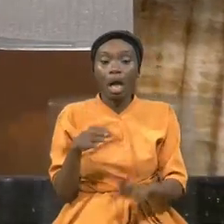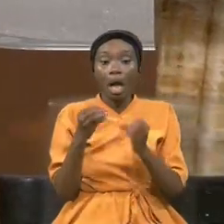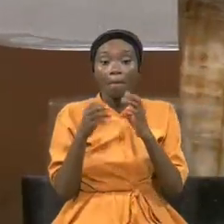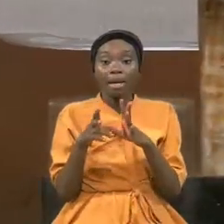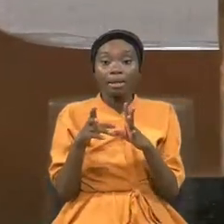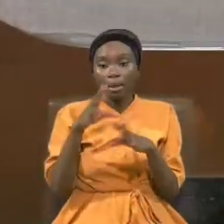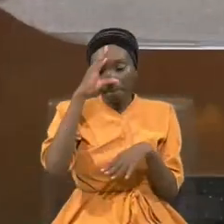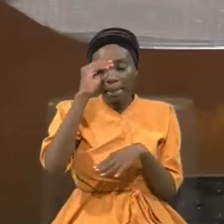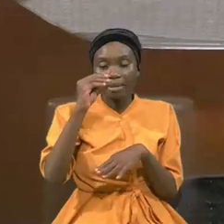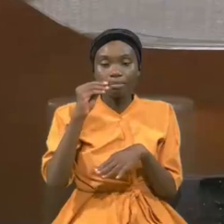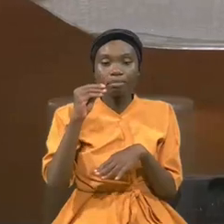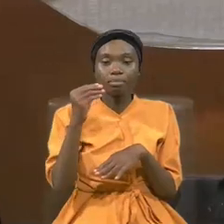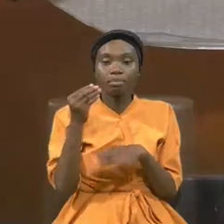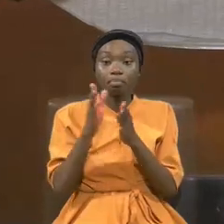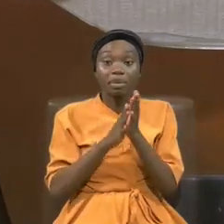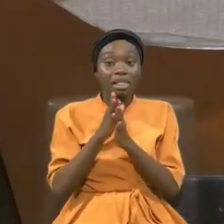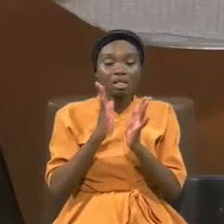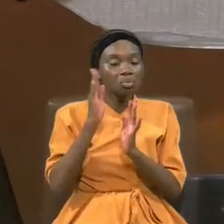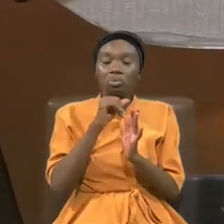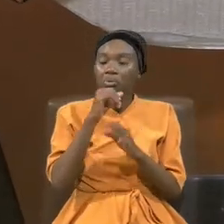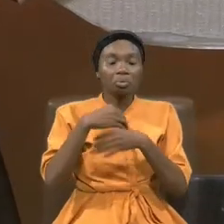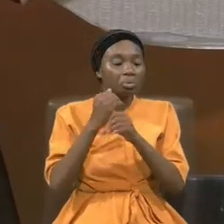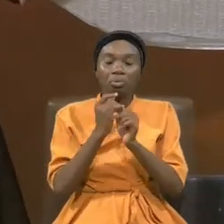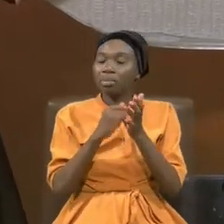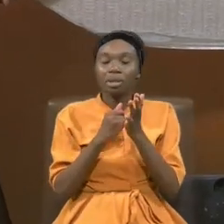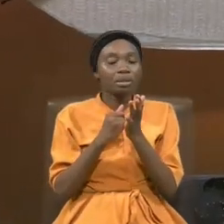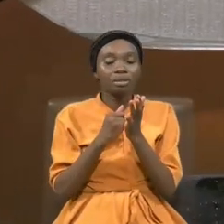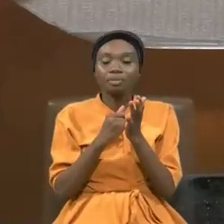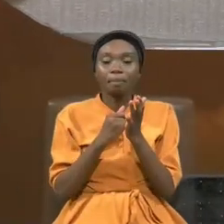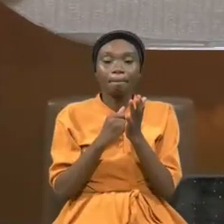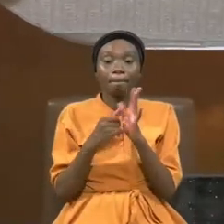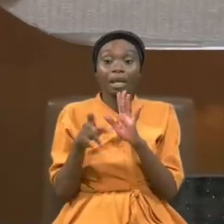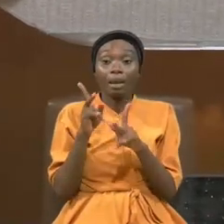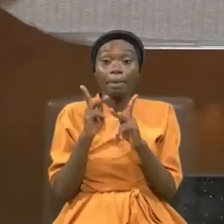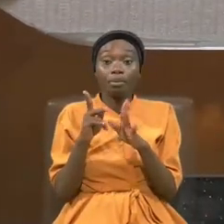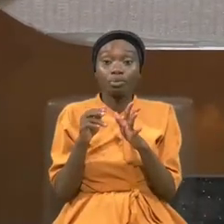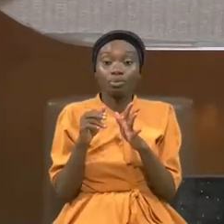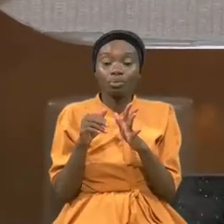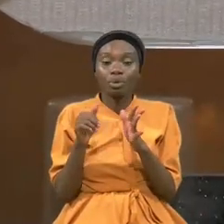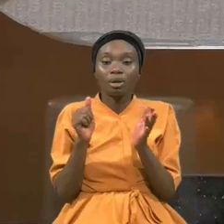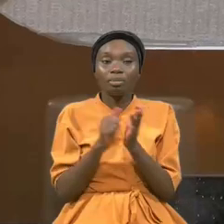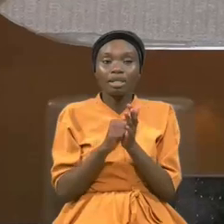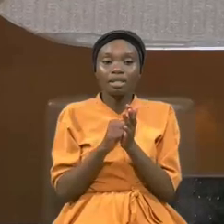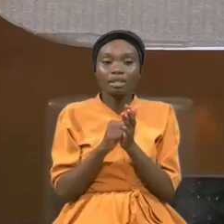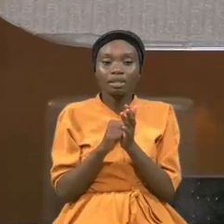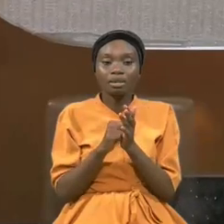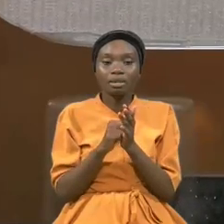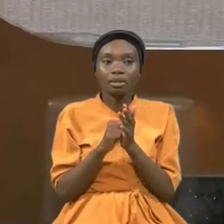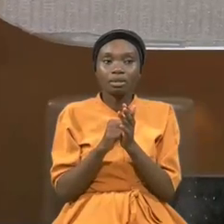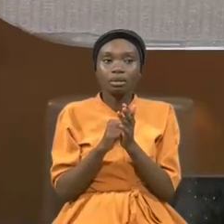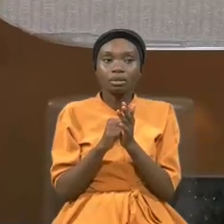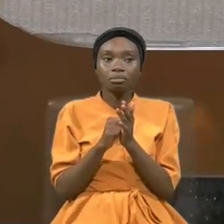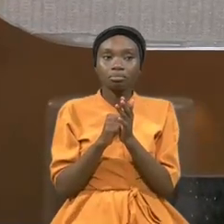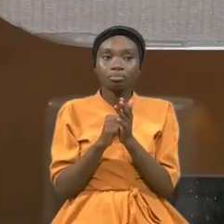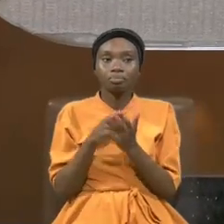Ceux qui plaisent aux hommes n'iront pas au ciel. Les gens qui plaisent aux gens n'iront pas au